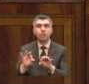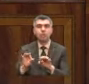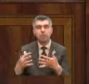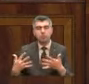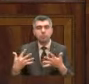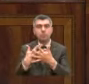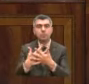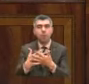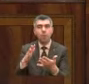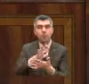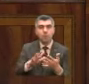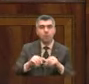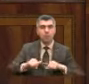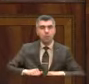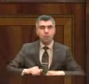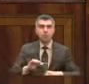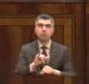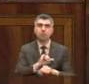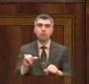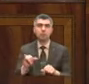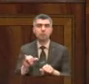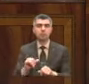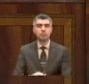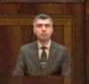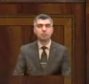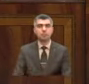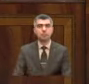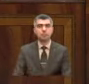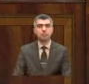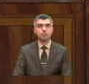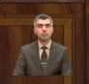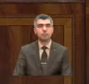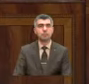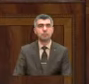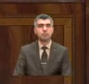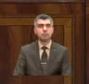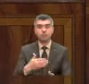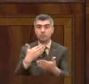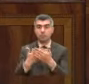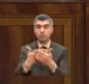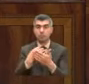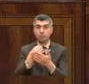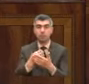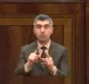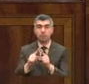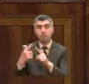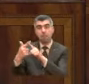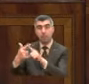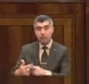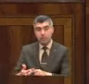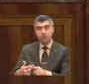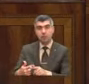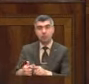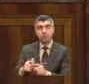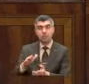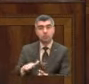التقائية قطاعية باش نبنيو بها تنمية مستدامة. والدليل على ذلك نسبة الاعتمادات المالية اللي كتعطى